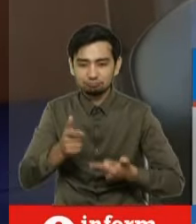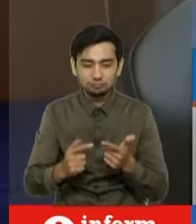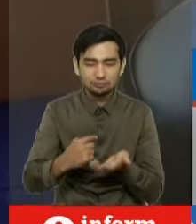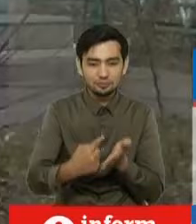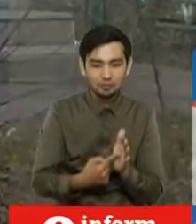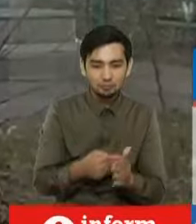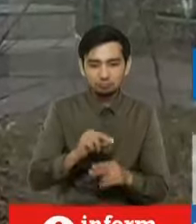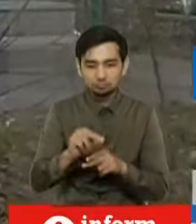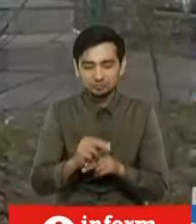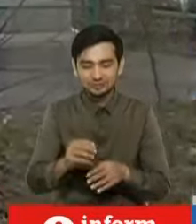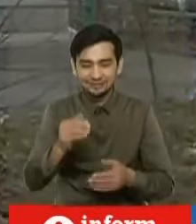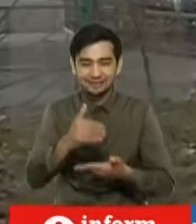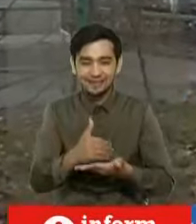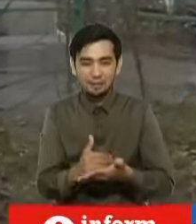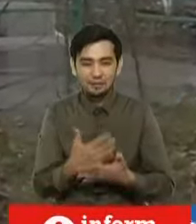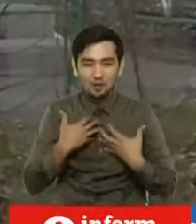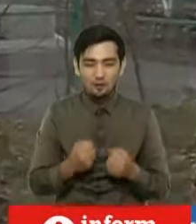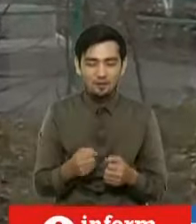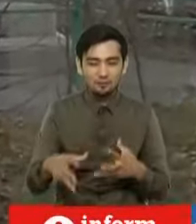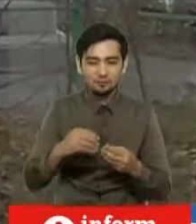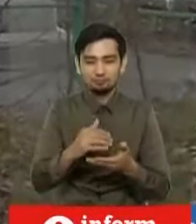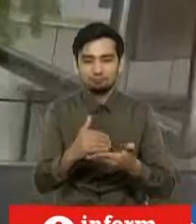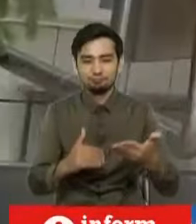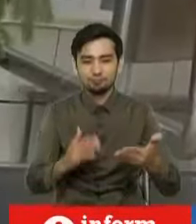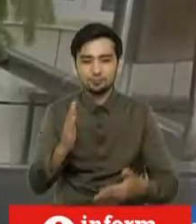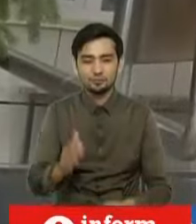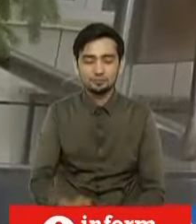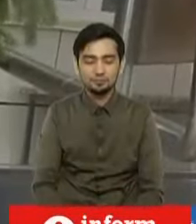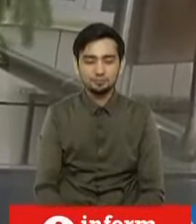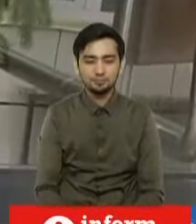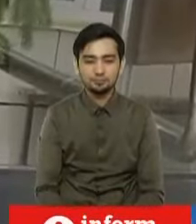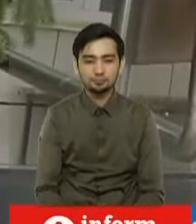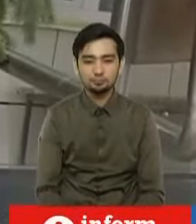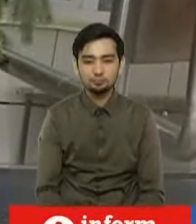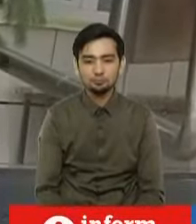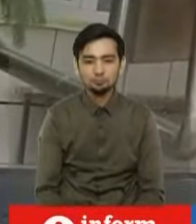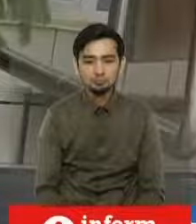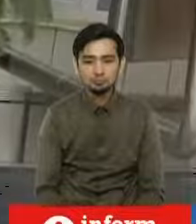потребностей системы здравоохранения. Екатерина Белоусова, Анатолий Бледных, Информбюро.